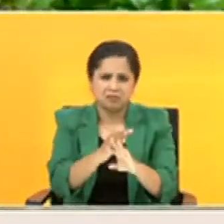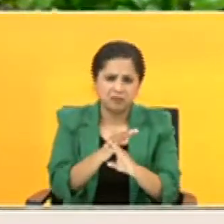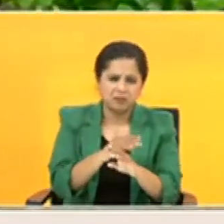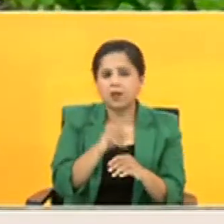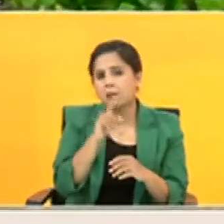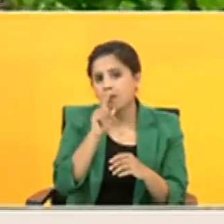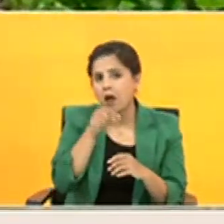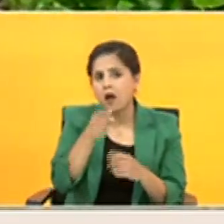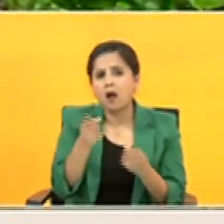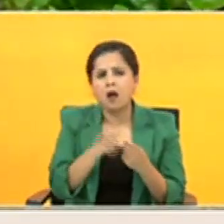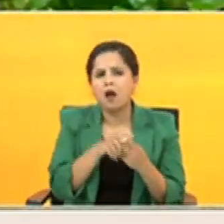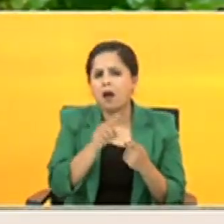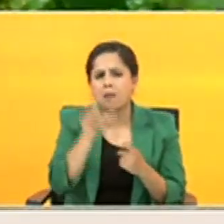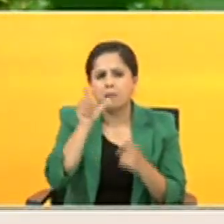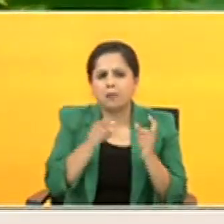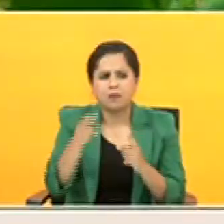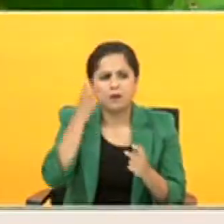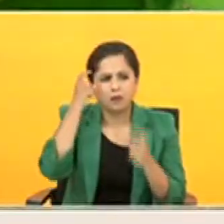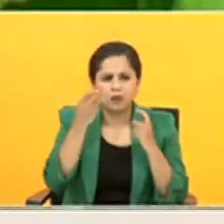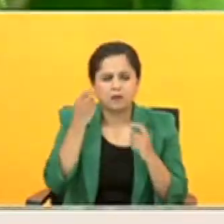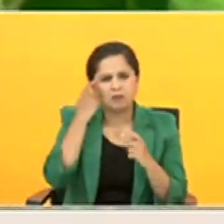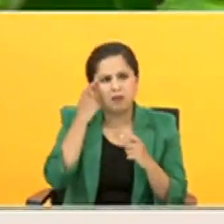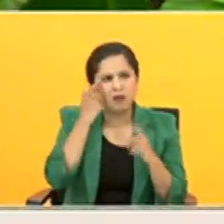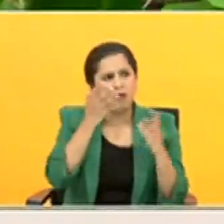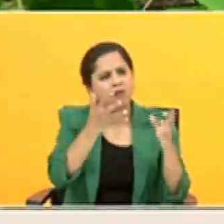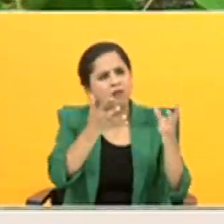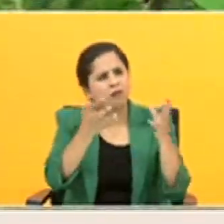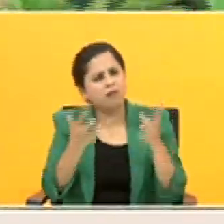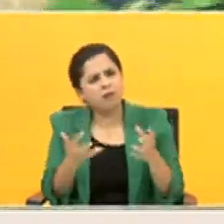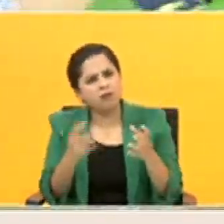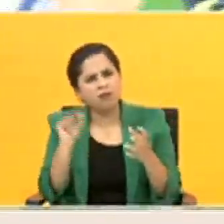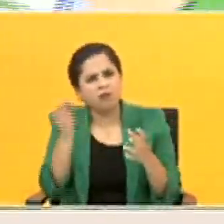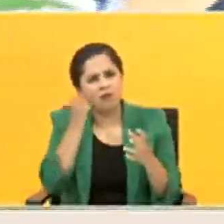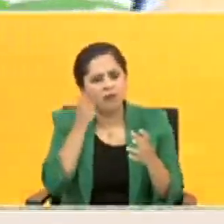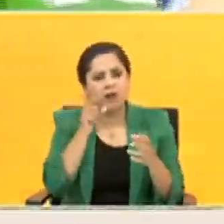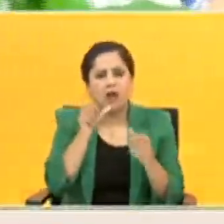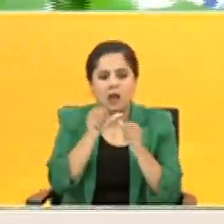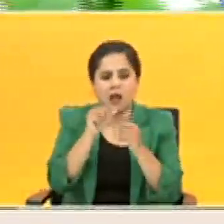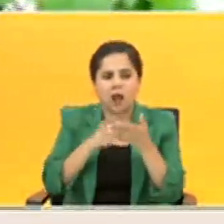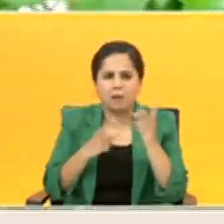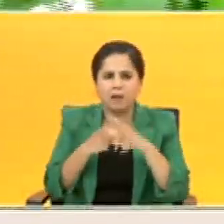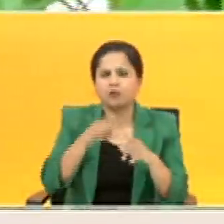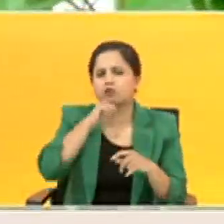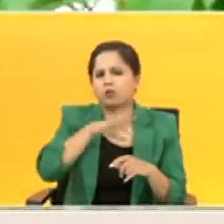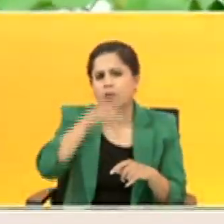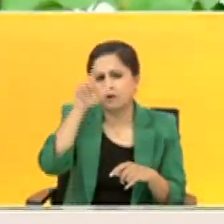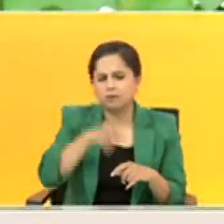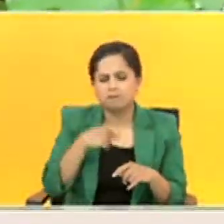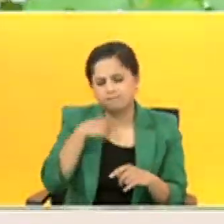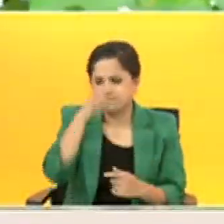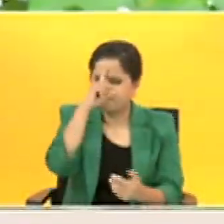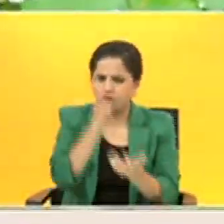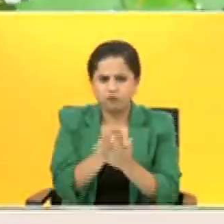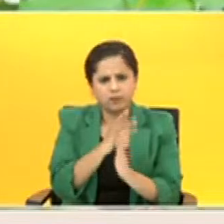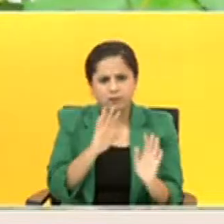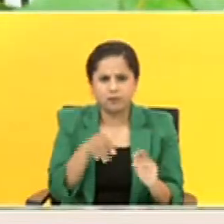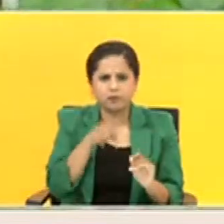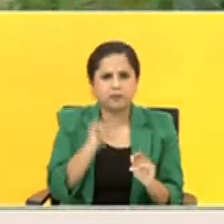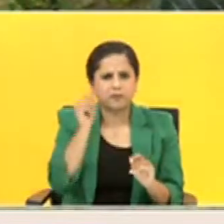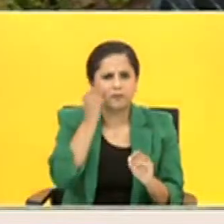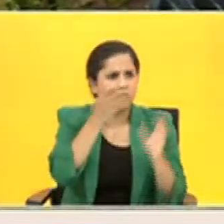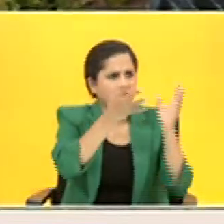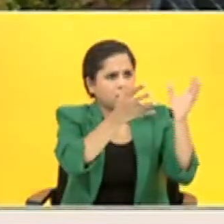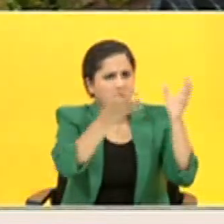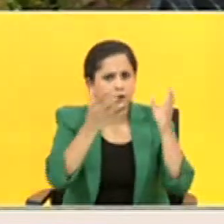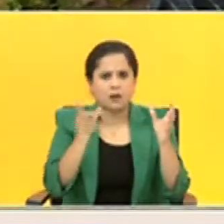इस घटना ने किसी को कुछ सोचने पर मजबूर कर दिया। अमित नाम के एक युवा ने तय किया कि बीज को